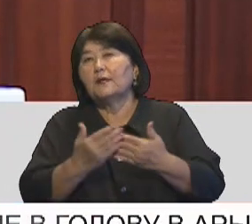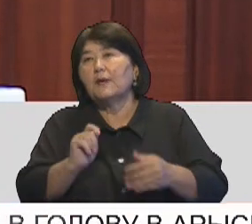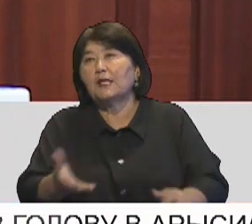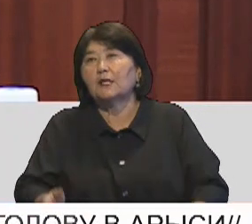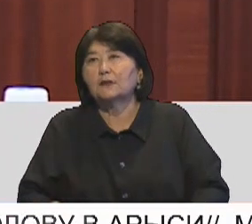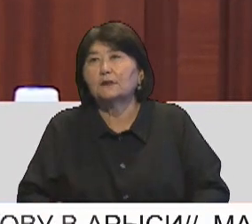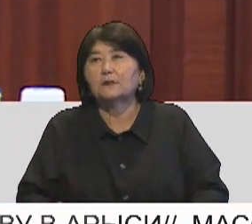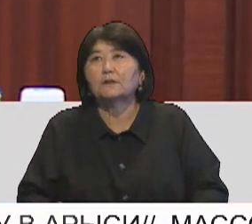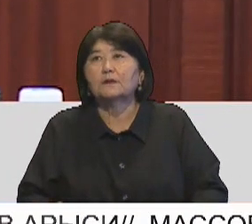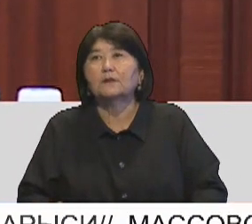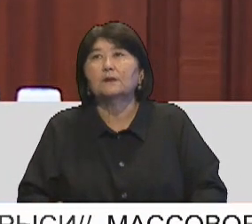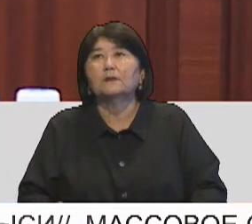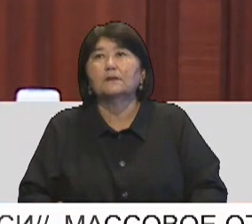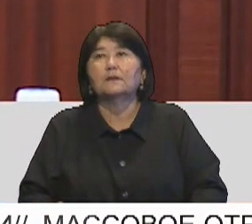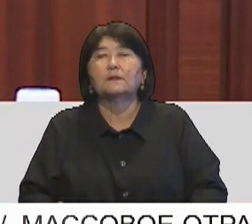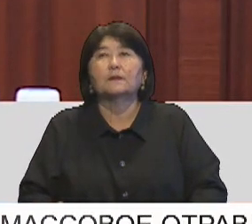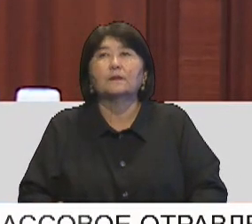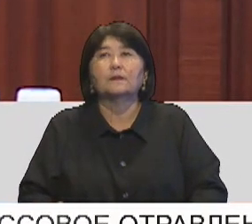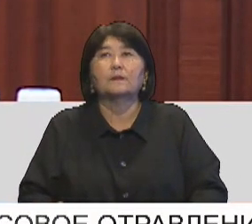шл налоговый